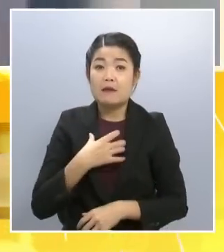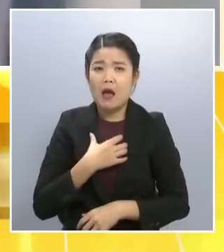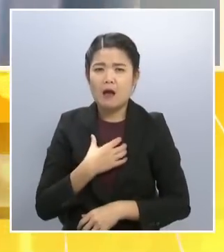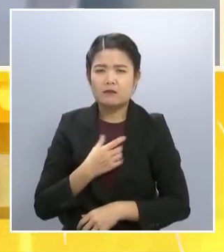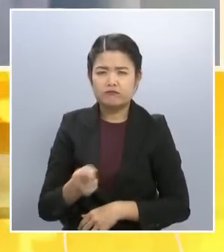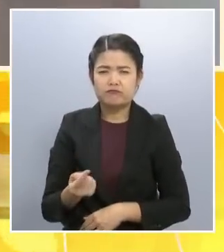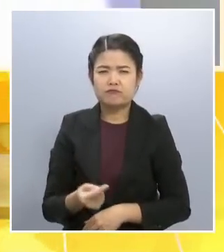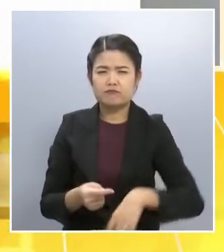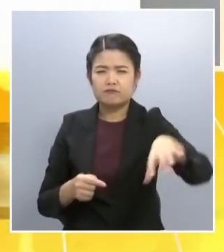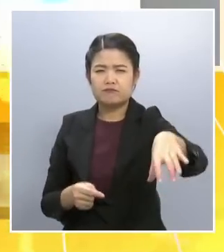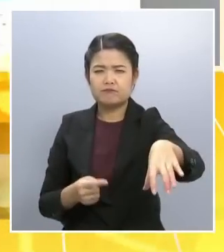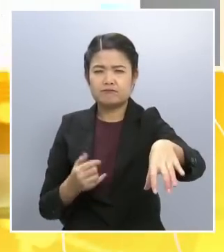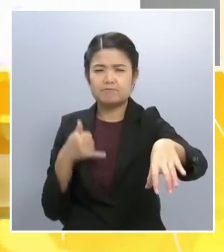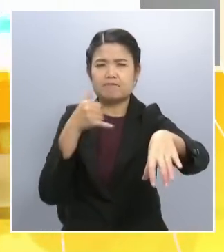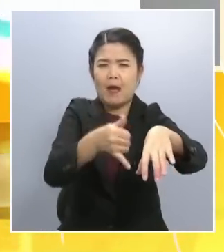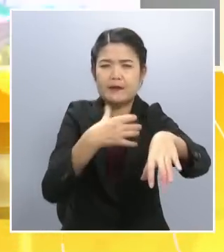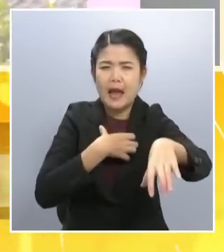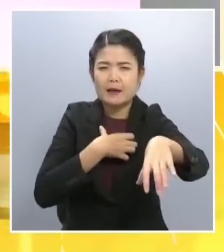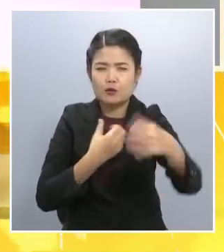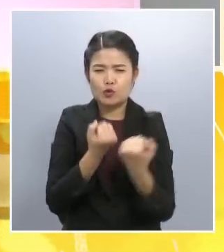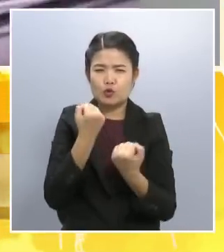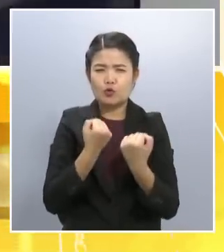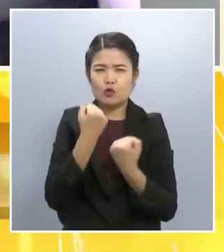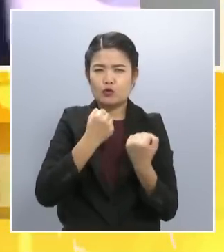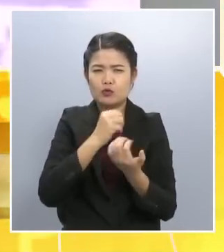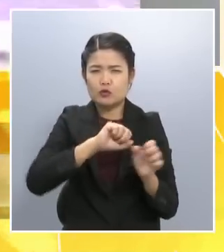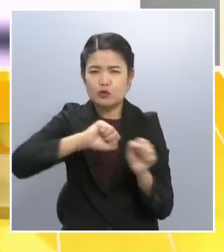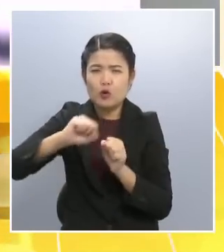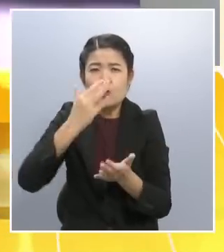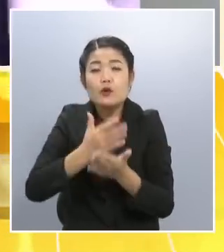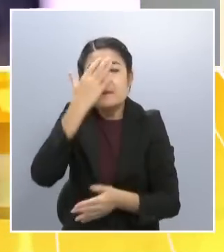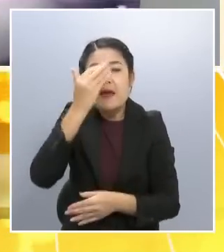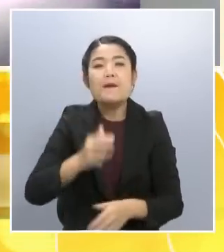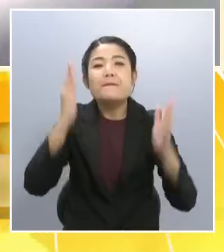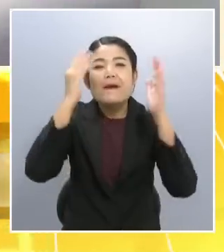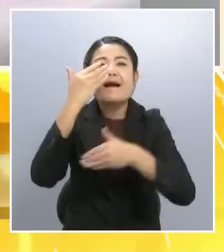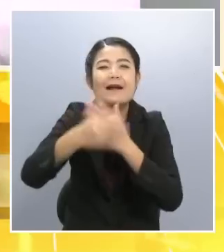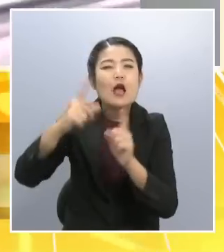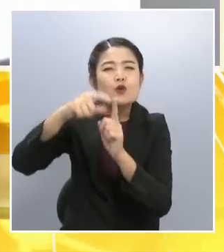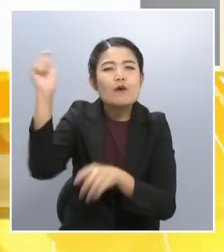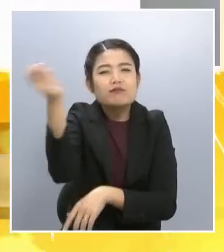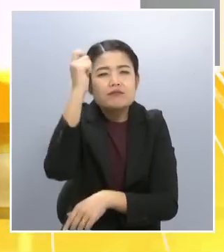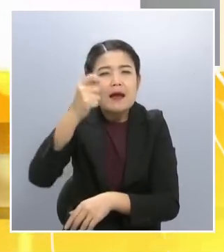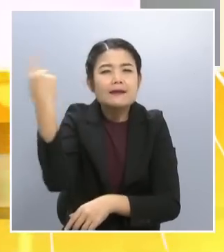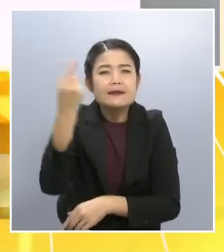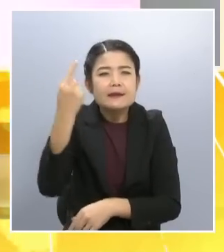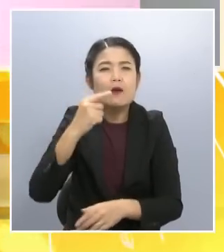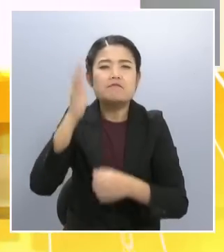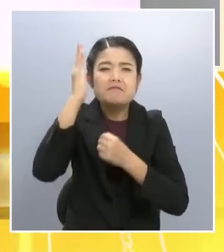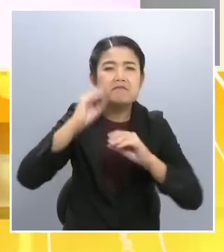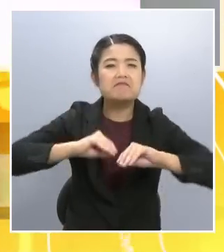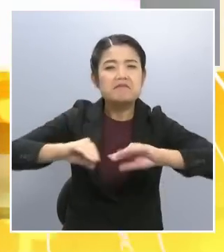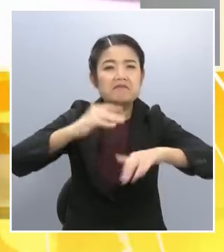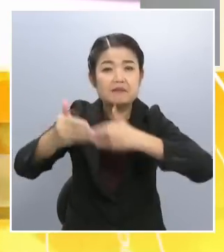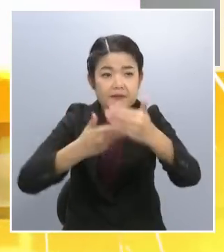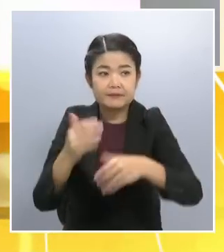จอดทำไมจอดทำไมลงมาถึงปุ๊บให้ขายถั่วขายบริการขายโรงแรมขายตรงนี้นั่นก็กลายเป็นเรื่อง